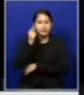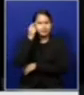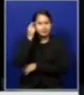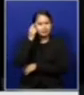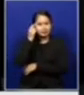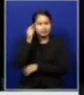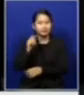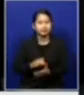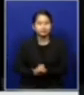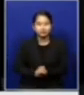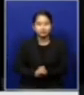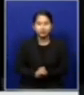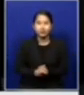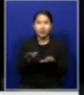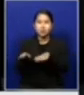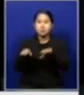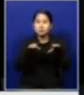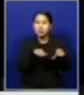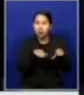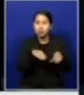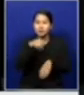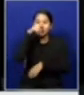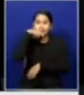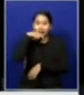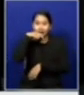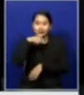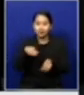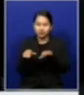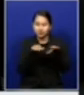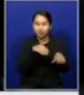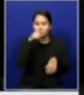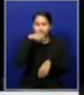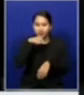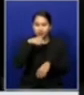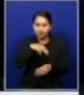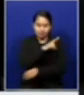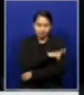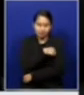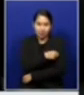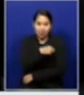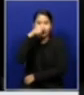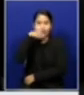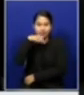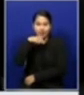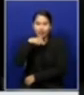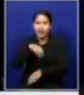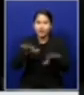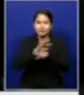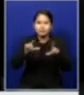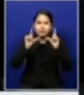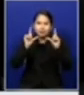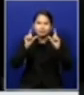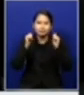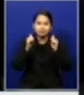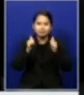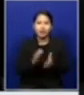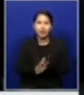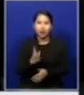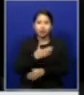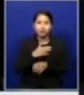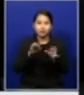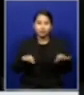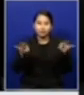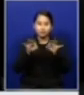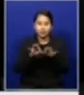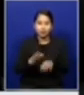เตรียมให้ประเทศไทยเตรียมให้งานด้านสาธารณสุขของประเทศไทยเป็นพระเอกครับเรามีจุดเด่นเอาง